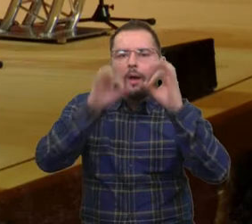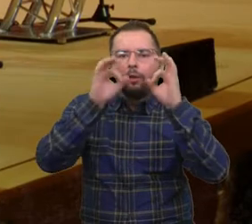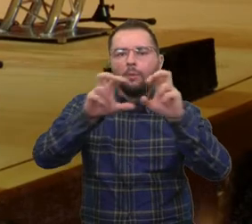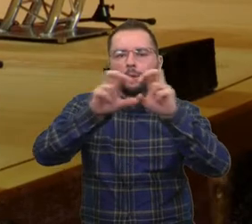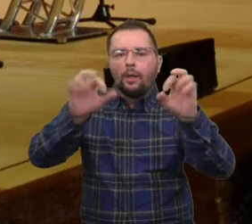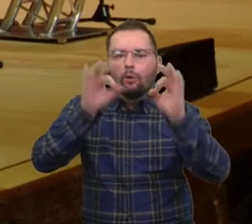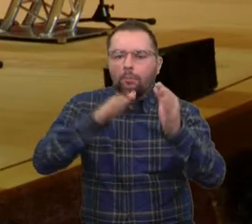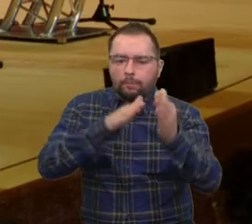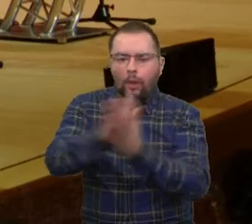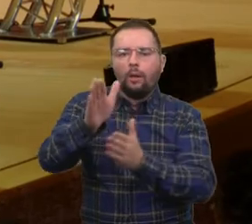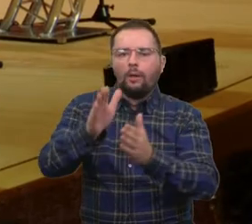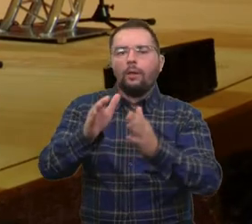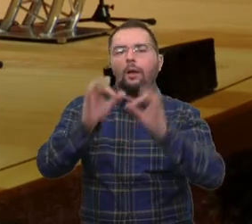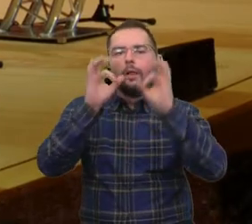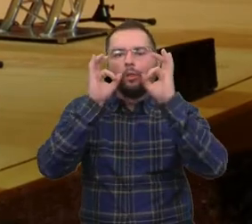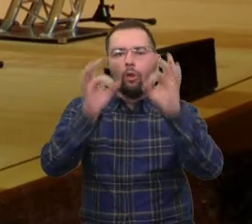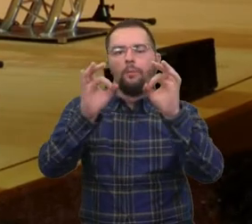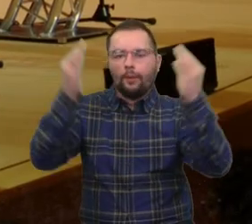Dobrego wieczoru.